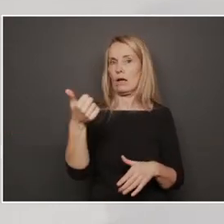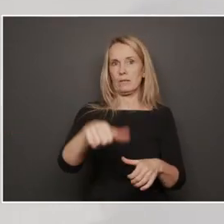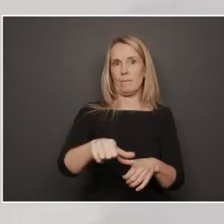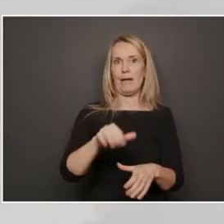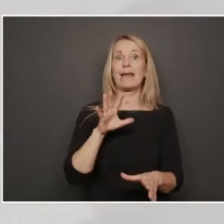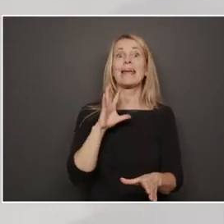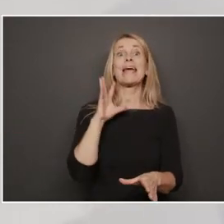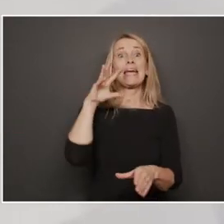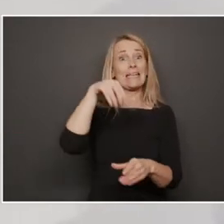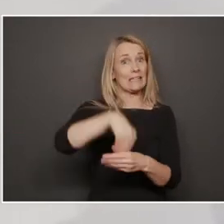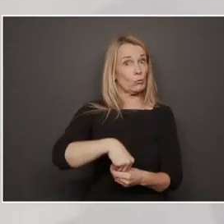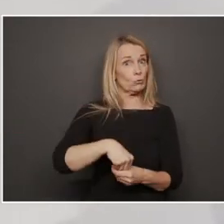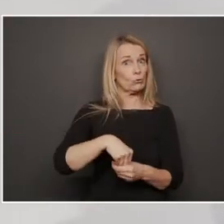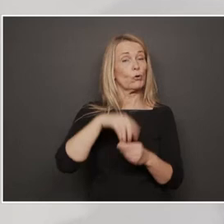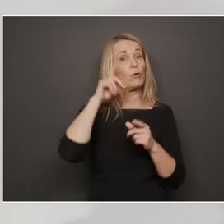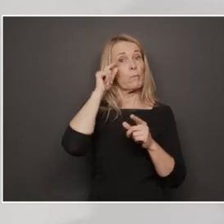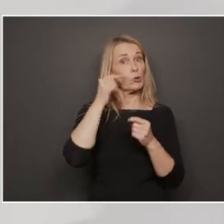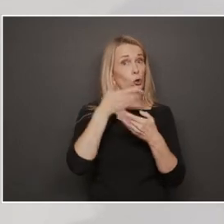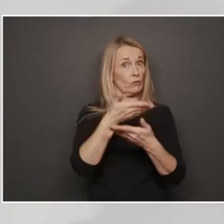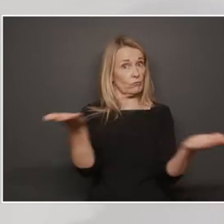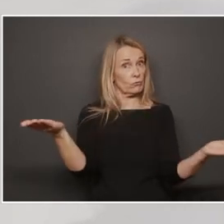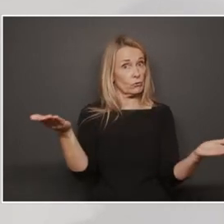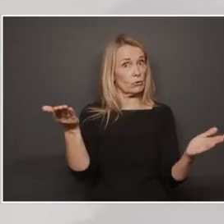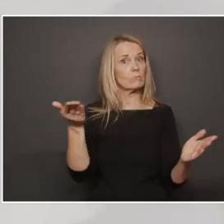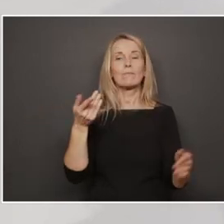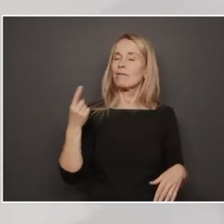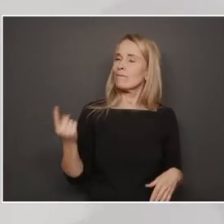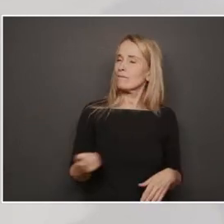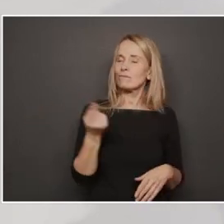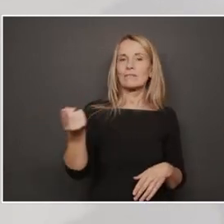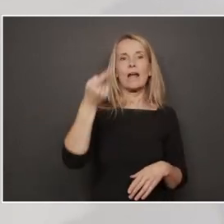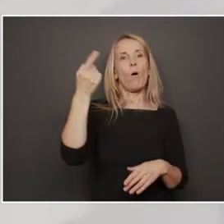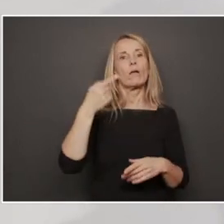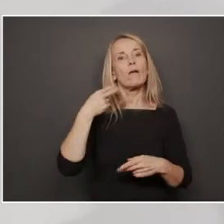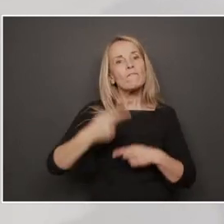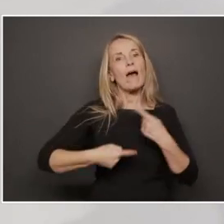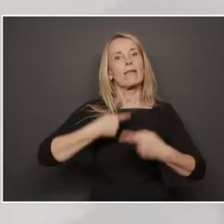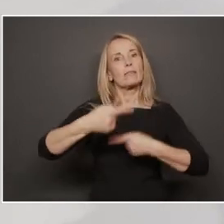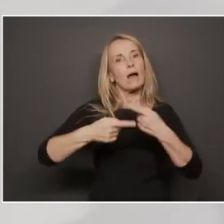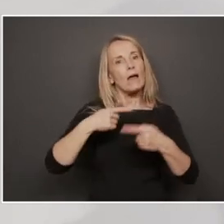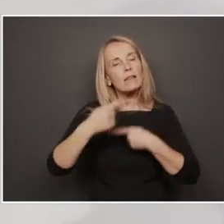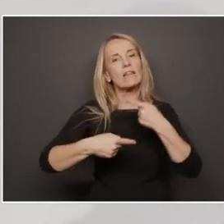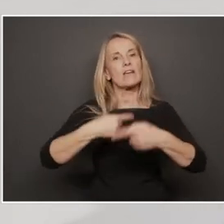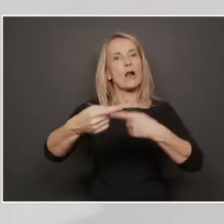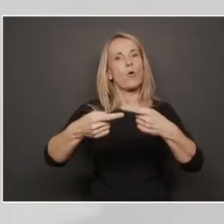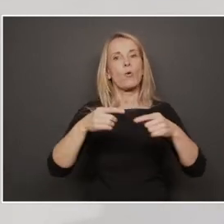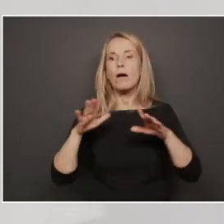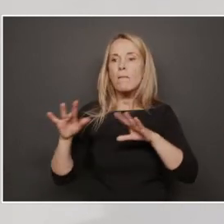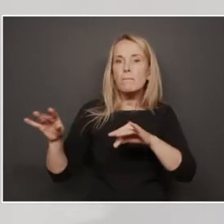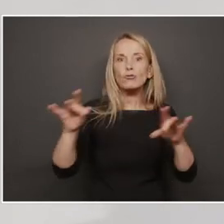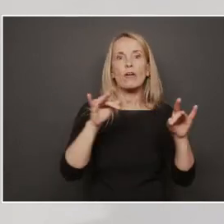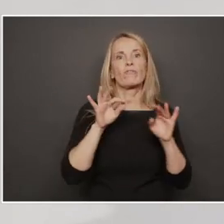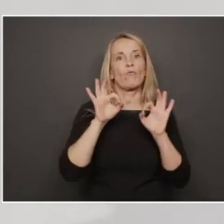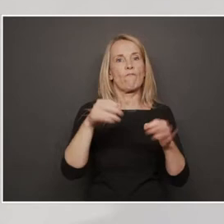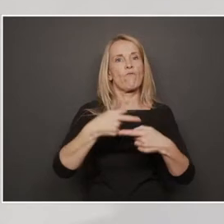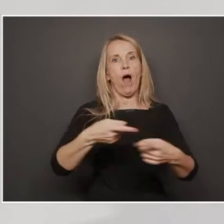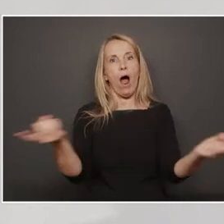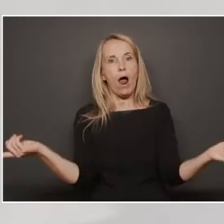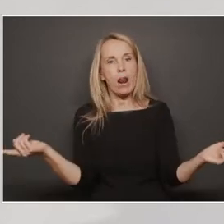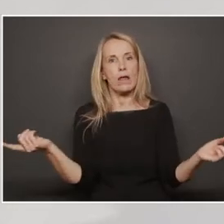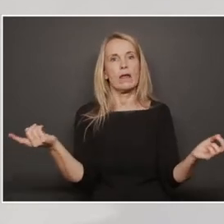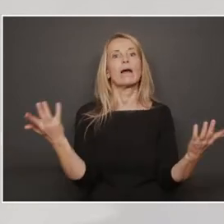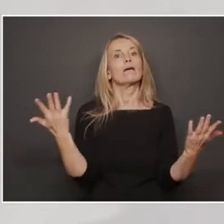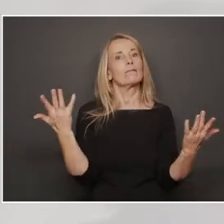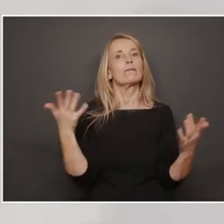Inklusion bedeutet für Sie ständige Weiterentwicklung in dem Bereich Beschäftigung für alle. Zu